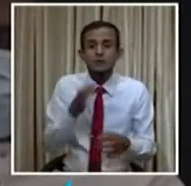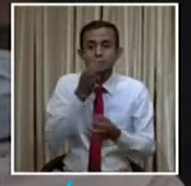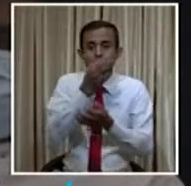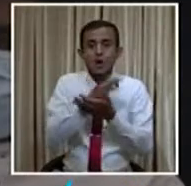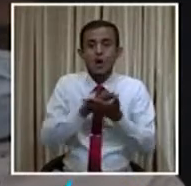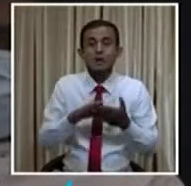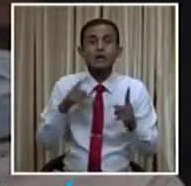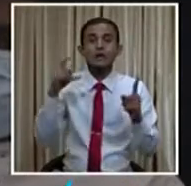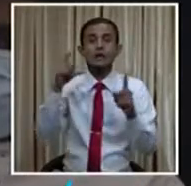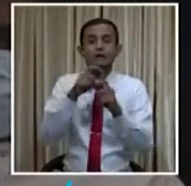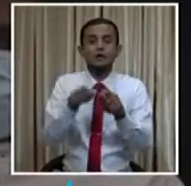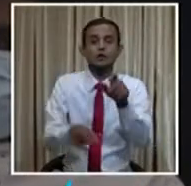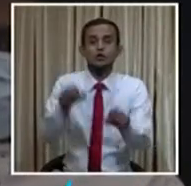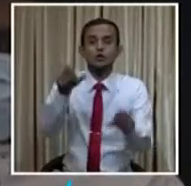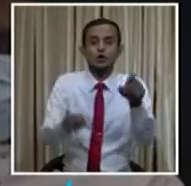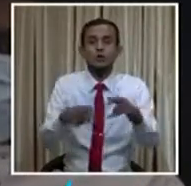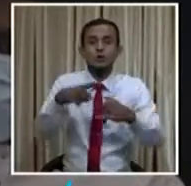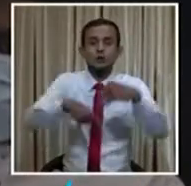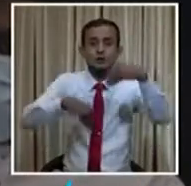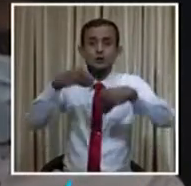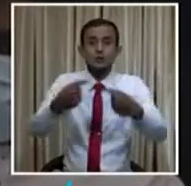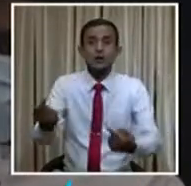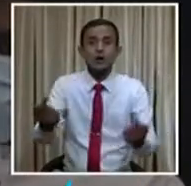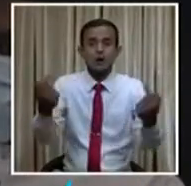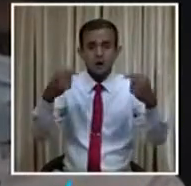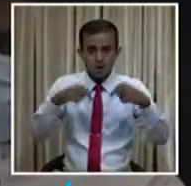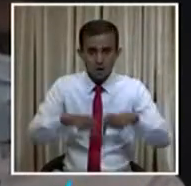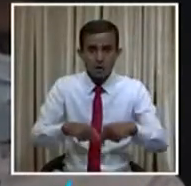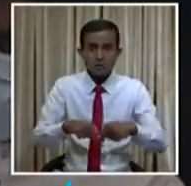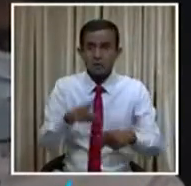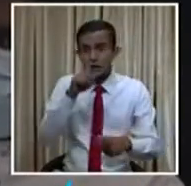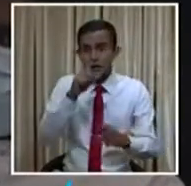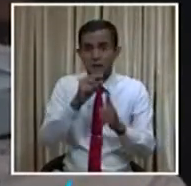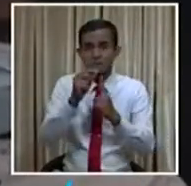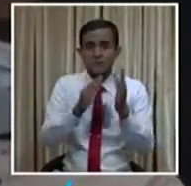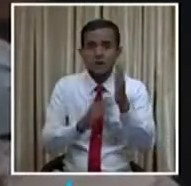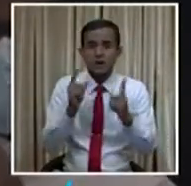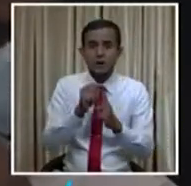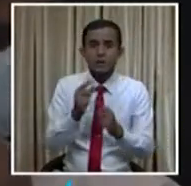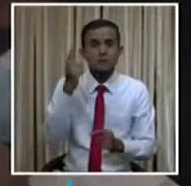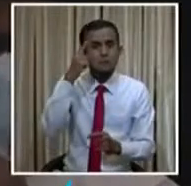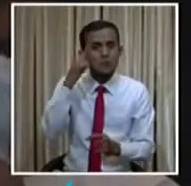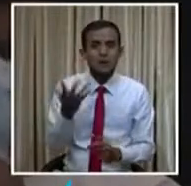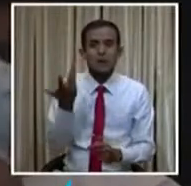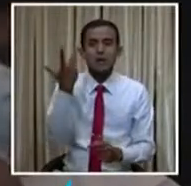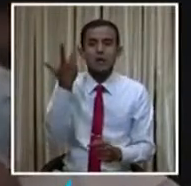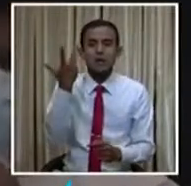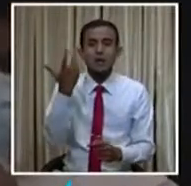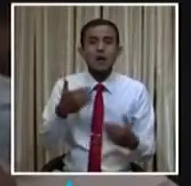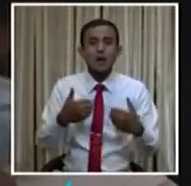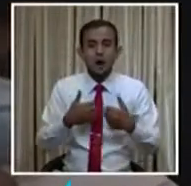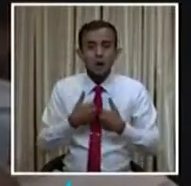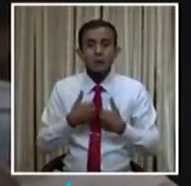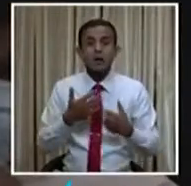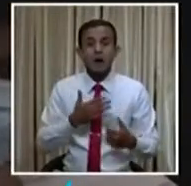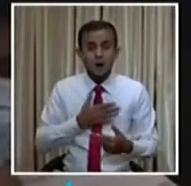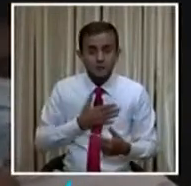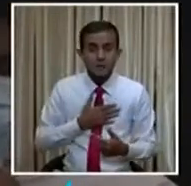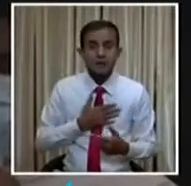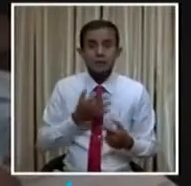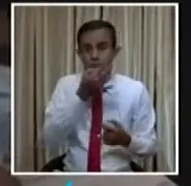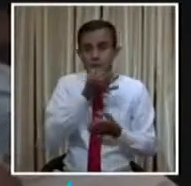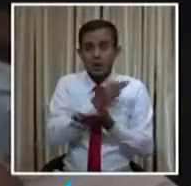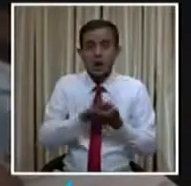හම්බන්තොට දිස්ත්‍රික්කයේ ජනතාවගෙන් ඡන්දය අරගෙන ආපු එක මන්ත්‍රී කෙනෙකුට මතක නැහැ අපිට අපේ කියලා